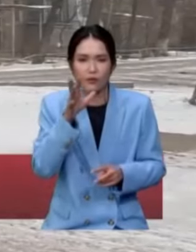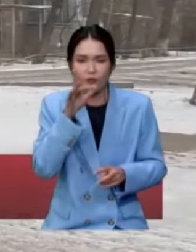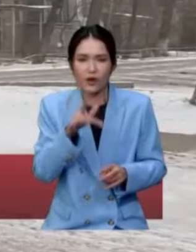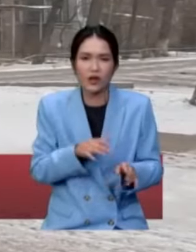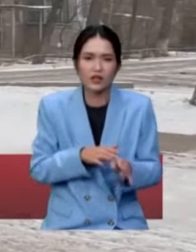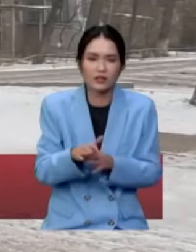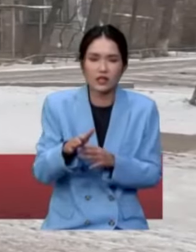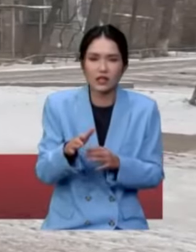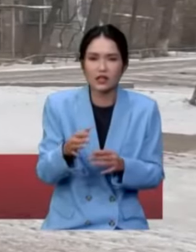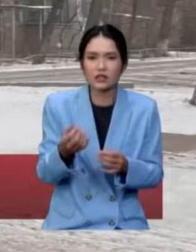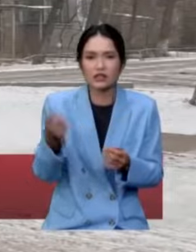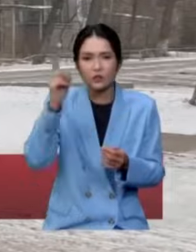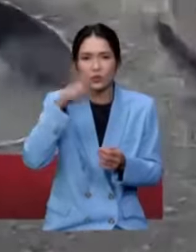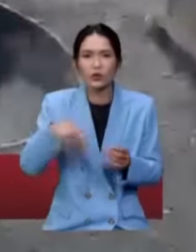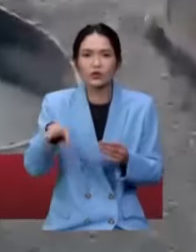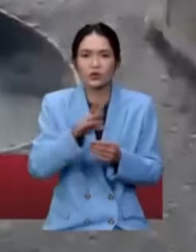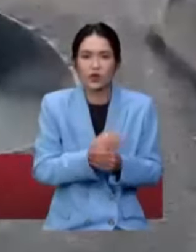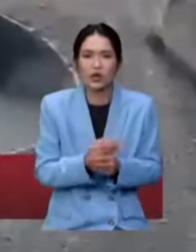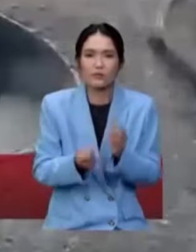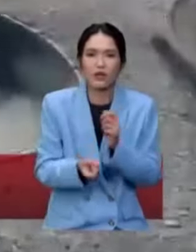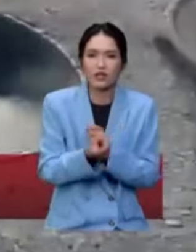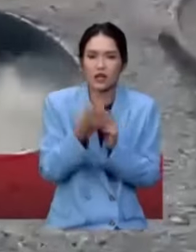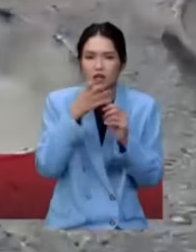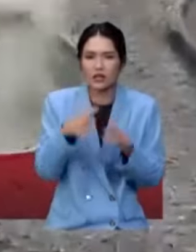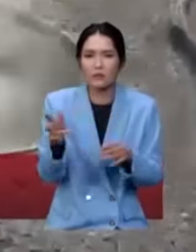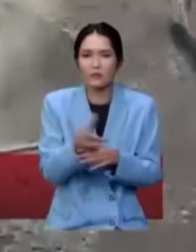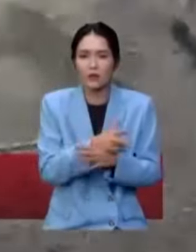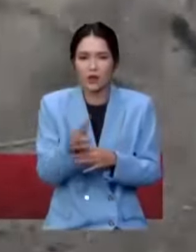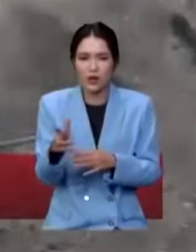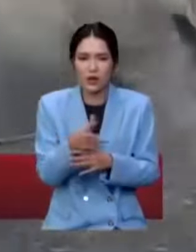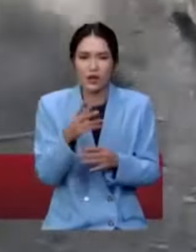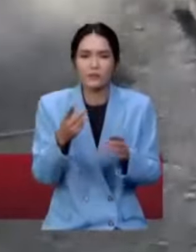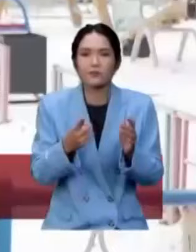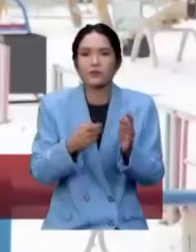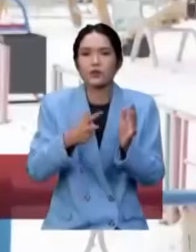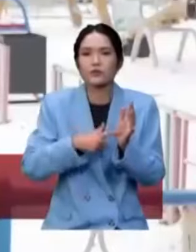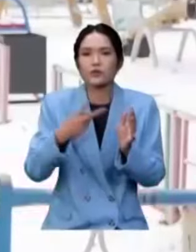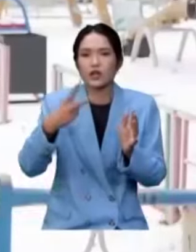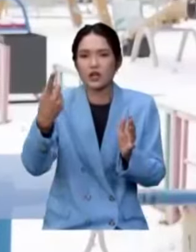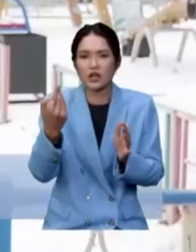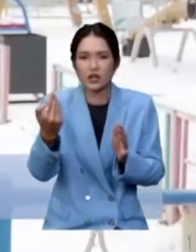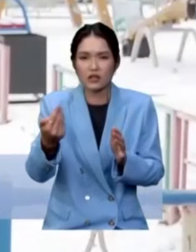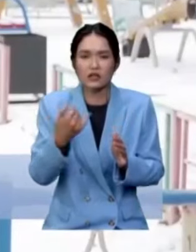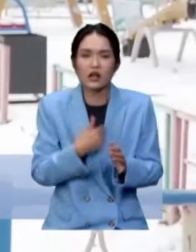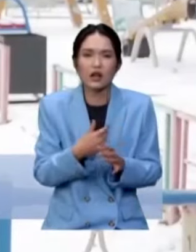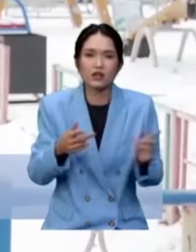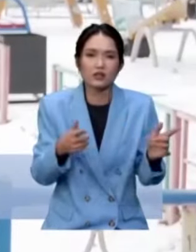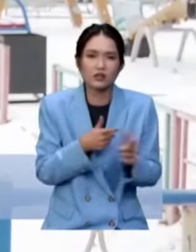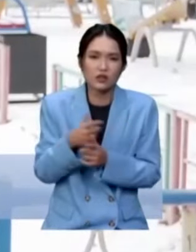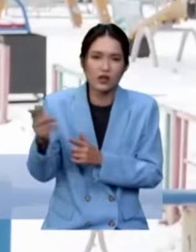тревогу. Жильцы уверены, всему виной повреждение на теплокамере номер 721. Дом у меня готов